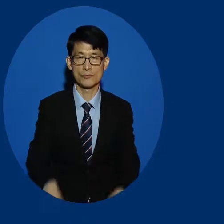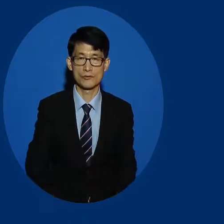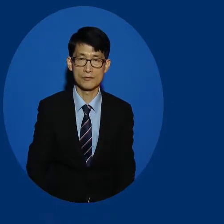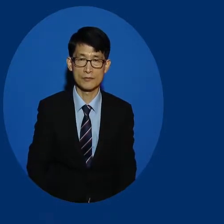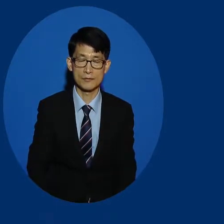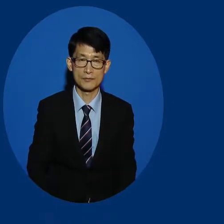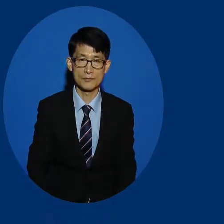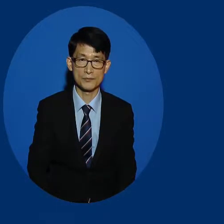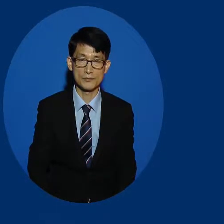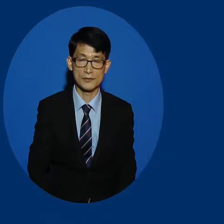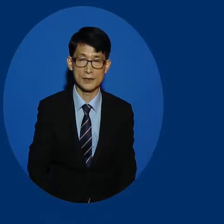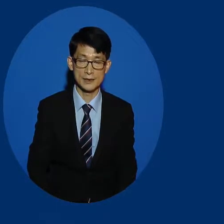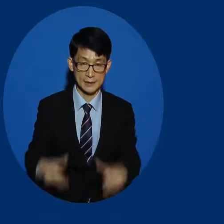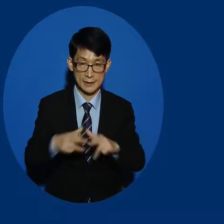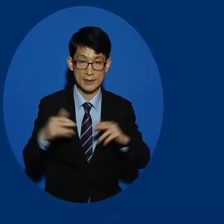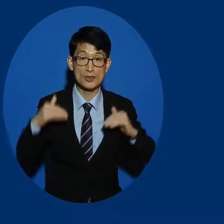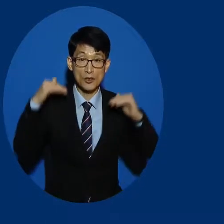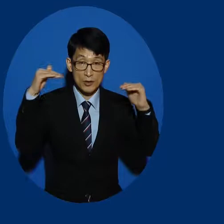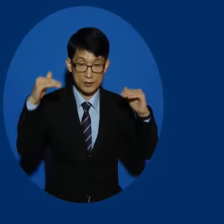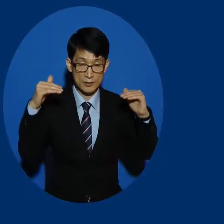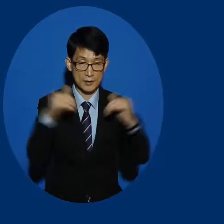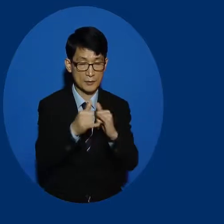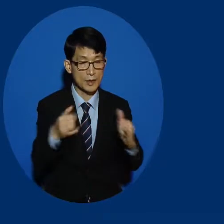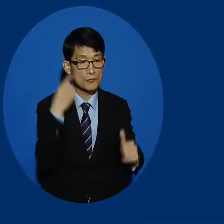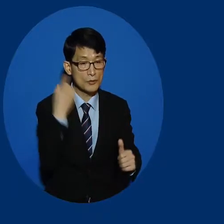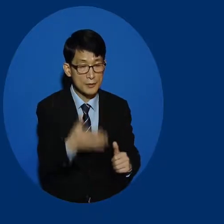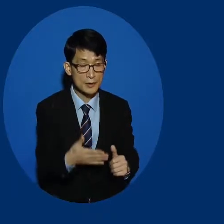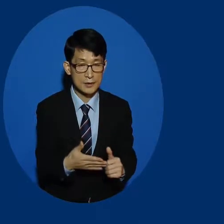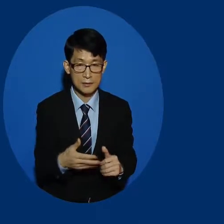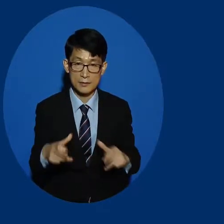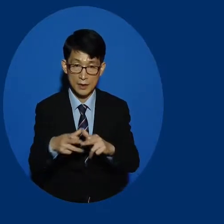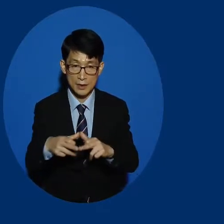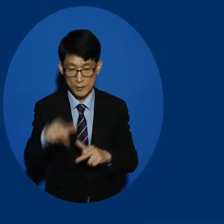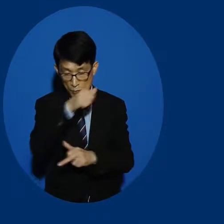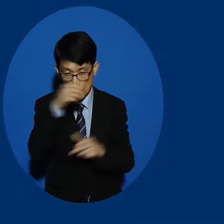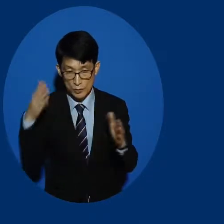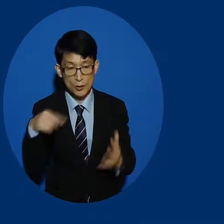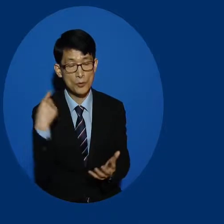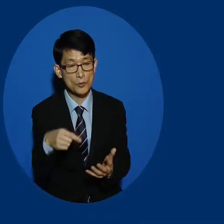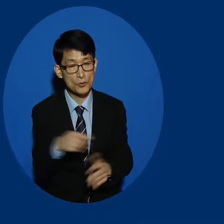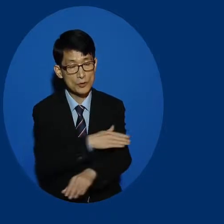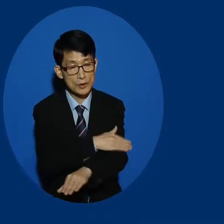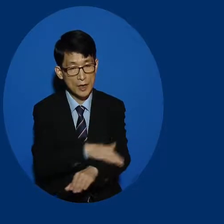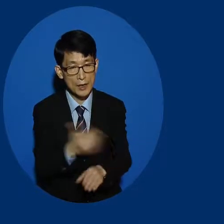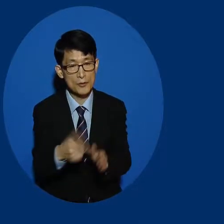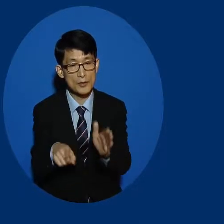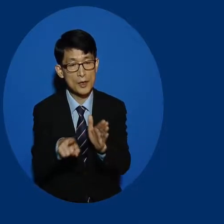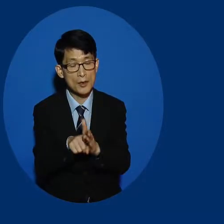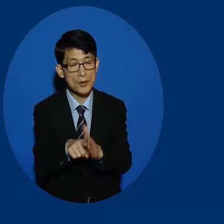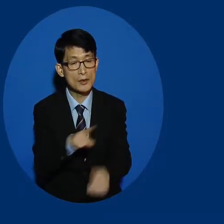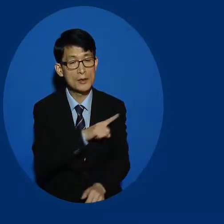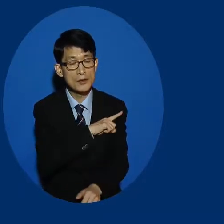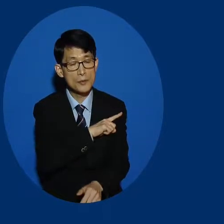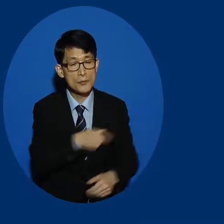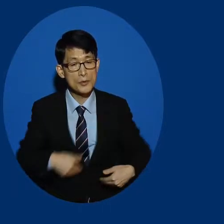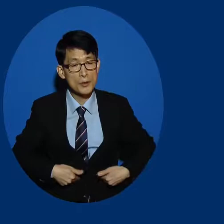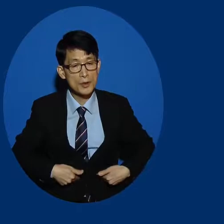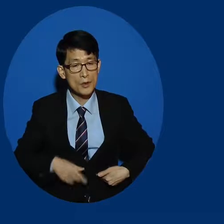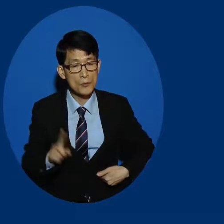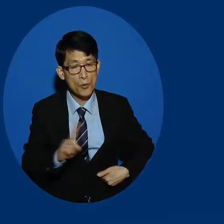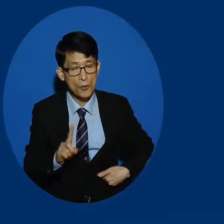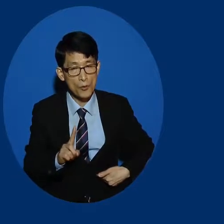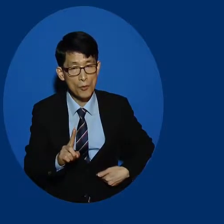장애 성인들에게 물었어요. 장애인 평생교육 활성화하기 위해서 제일 필요한 게 뭡니까? 그랬더니